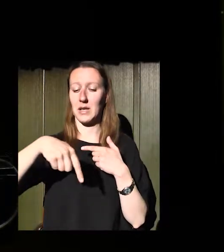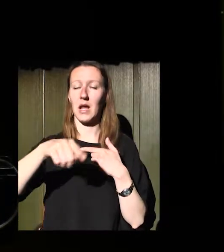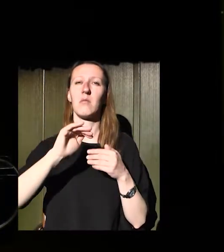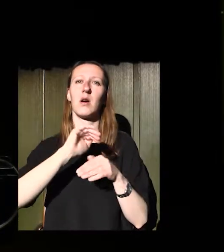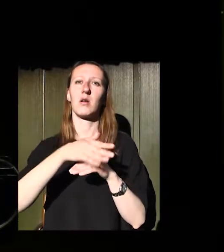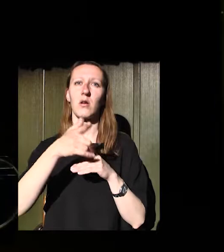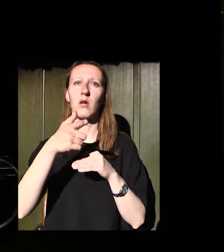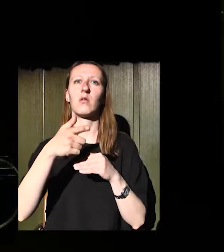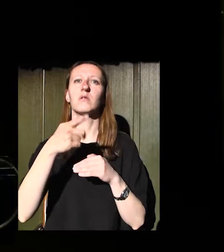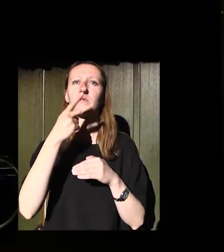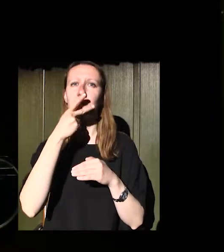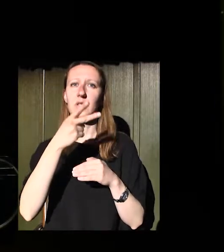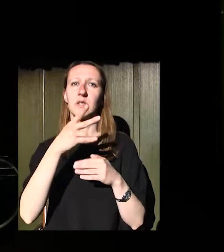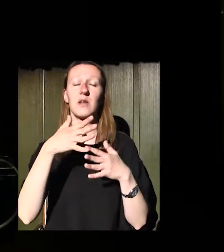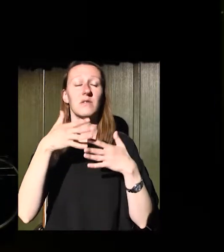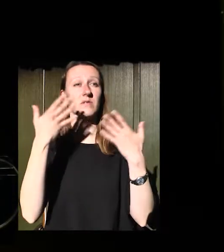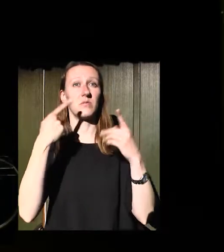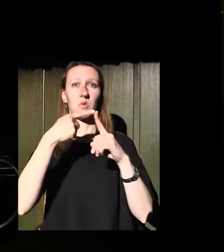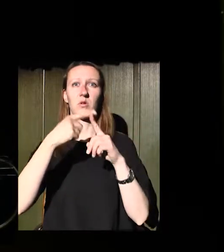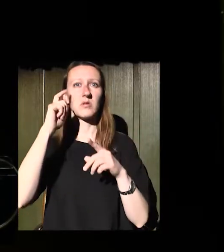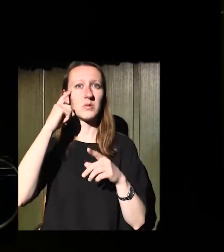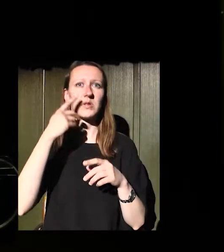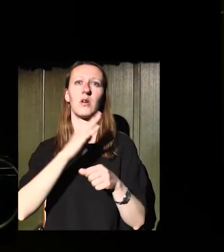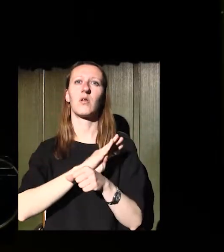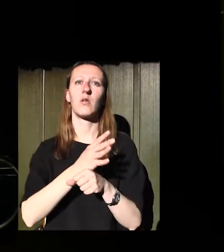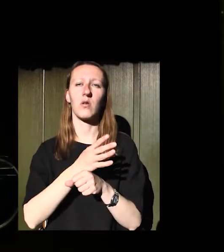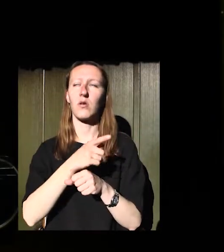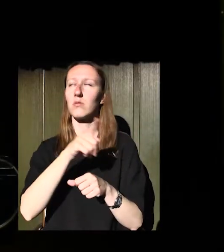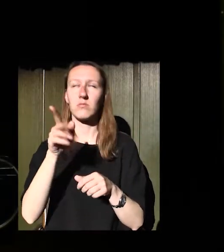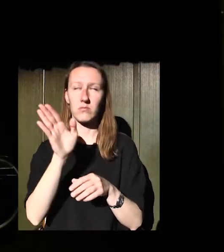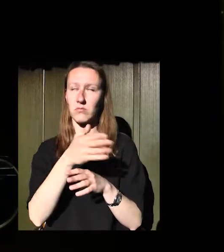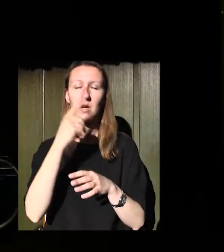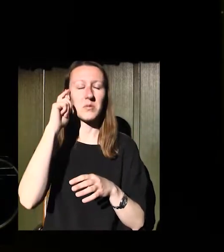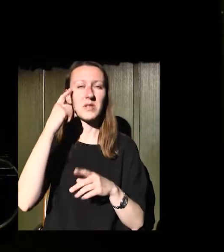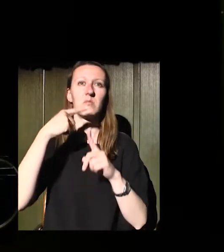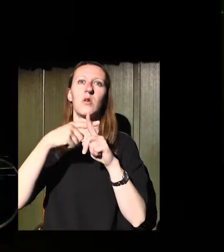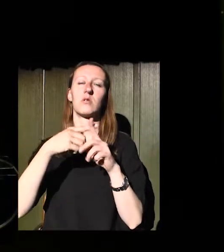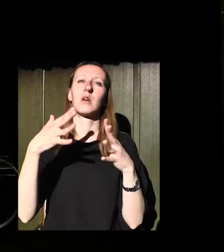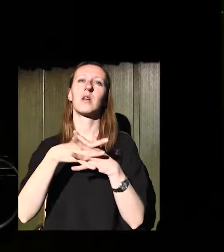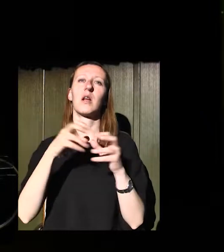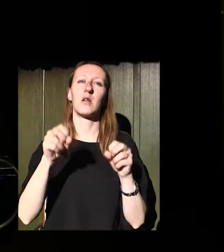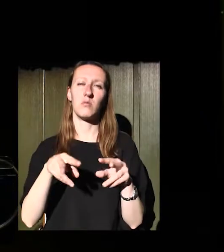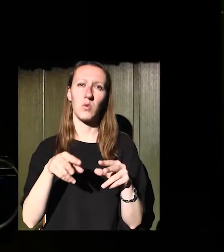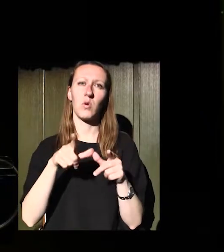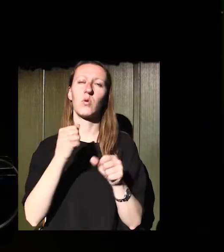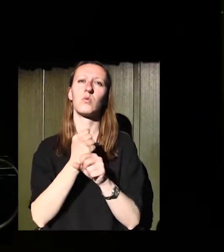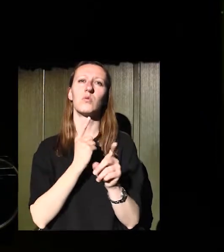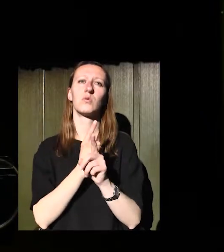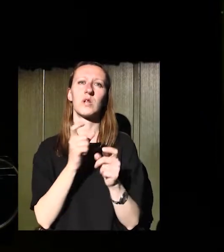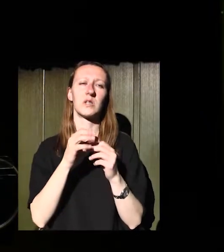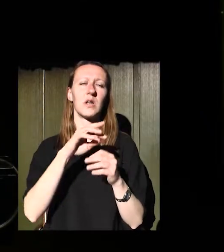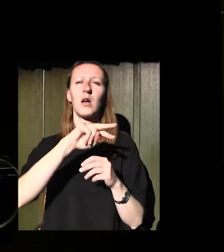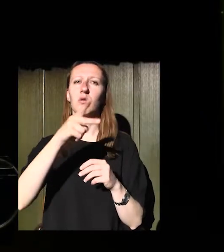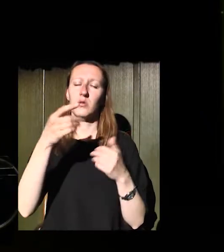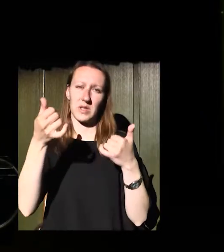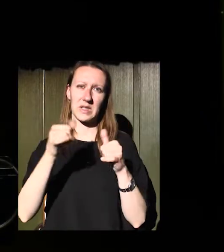nama kroz prizmu vedrine, pandemiji usprkos. Grad Pula u suradnji